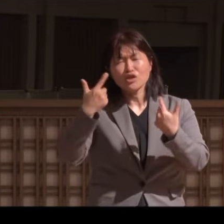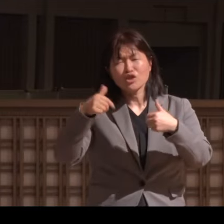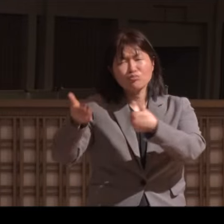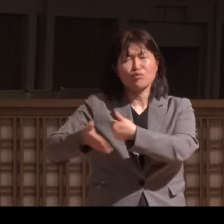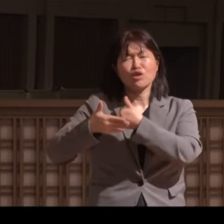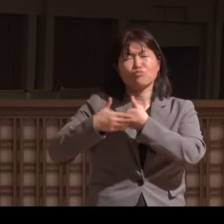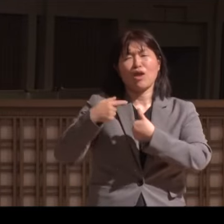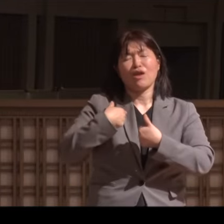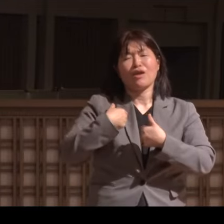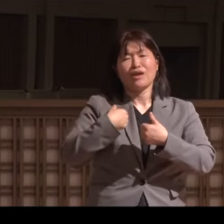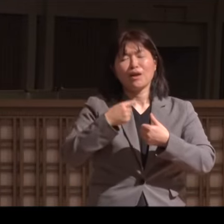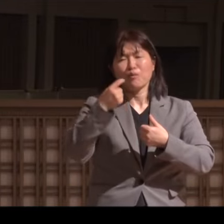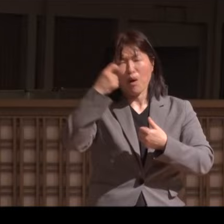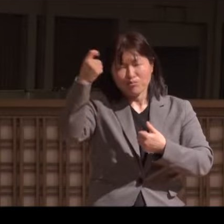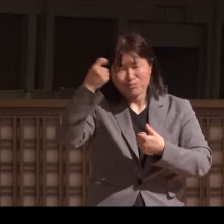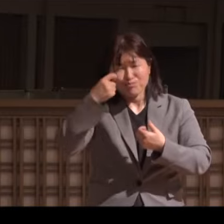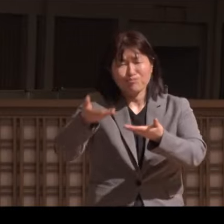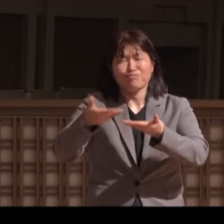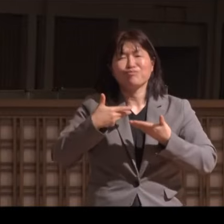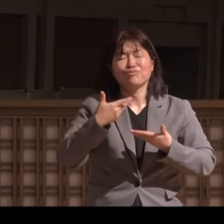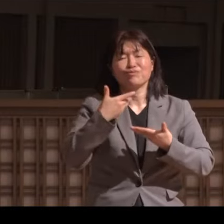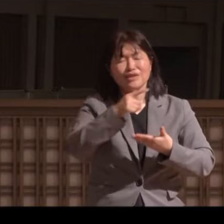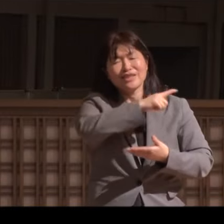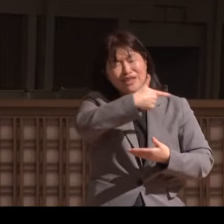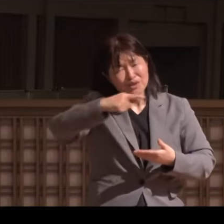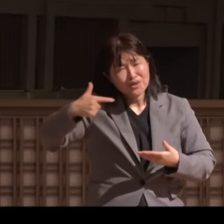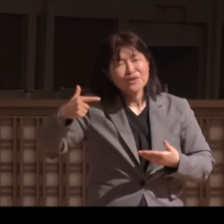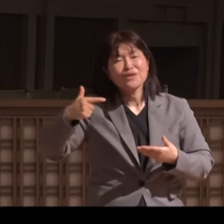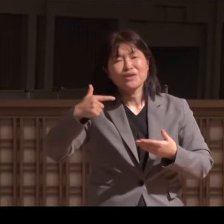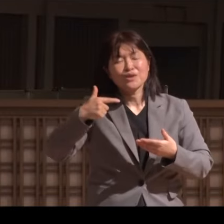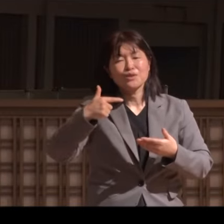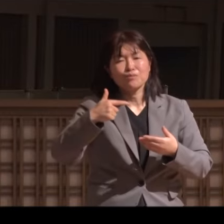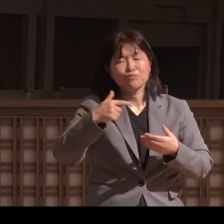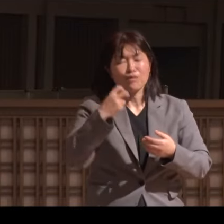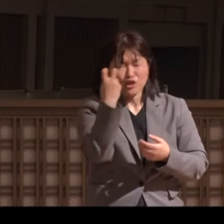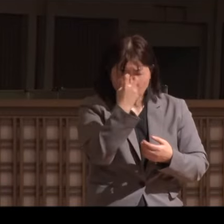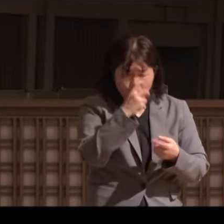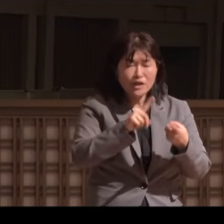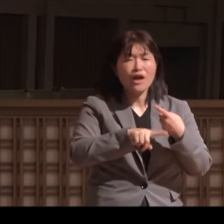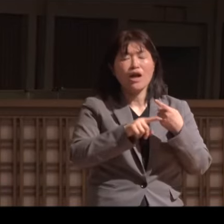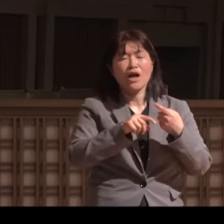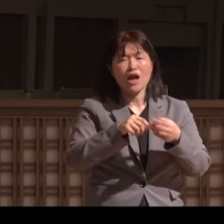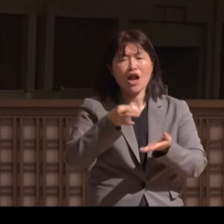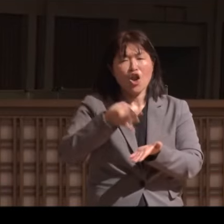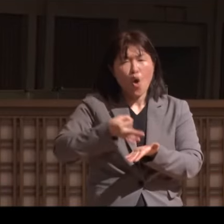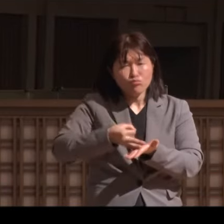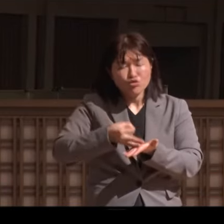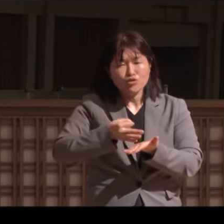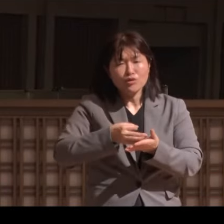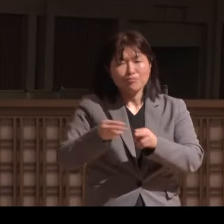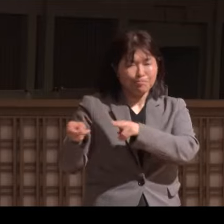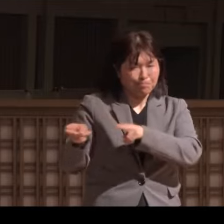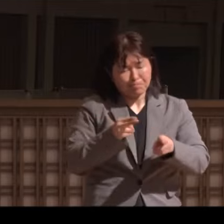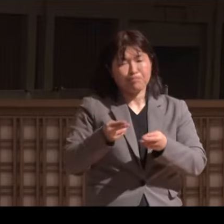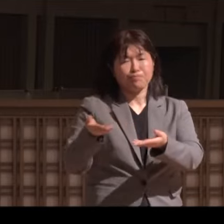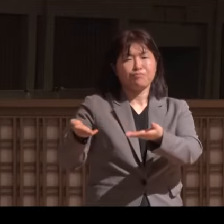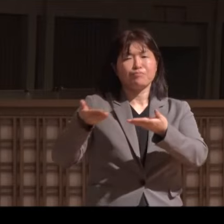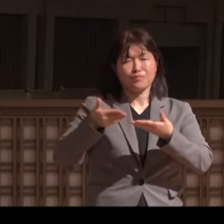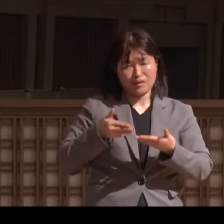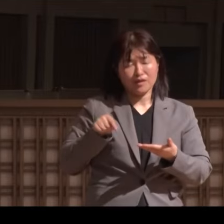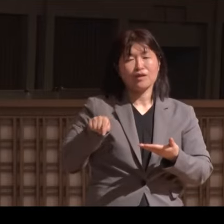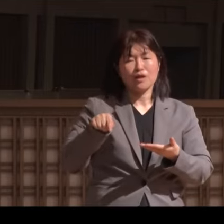いるというか一方的に僕は学ばしていただいていていろんなことをあのとにかくは調査とか論文できっちり整理されたりするのでそう